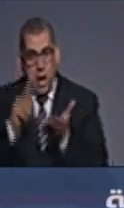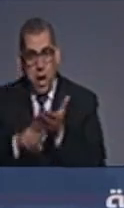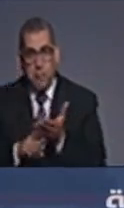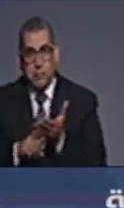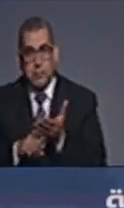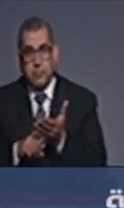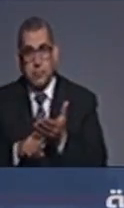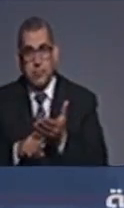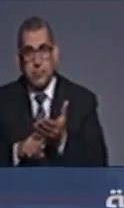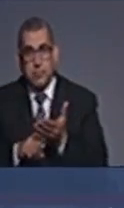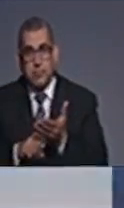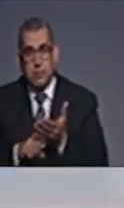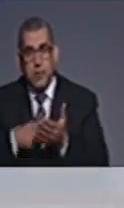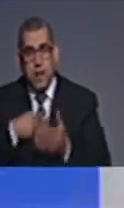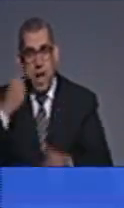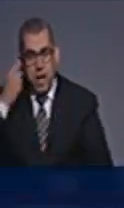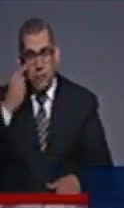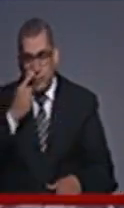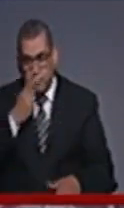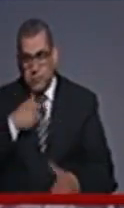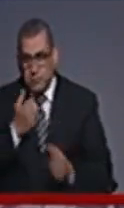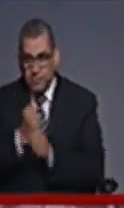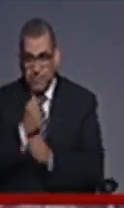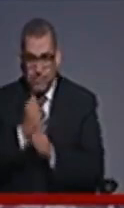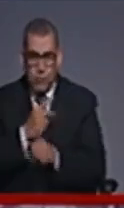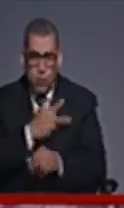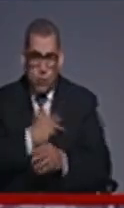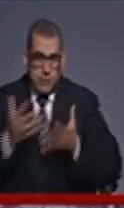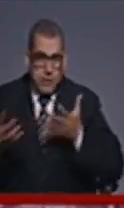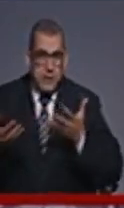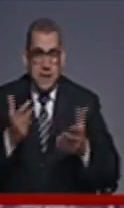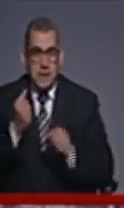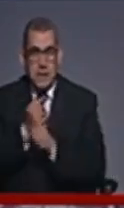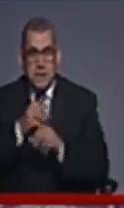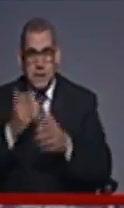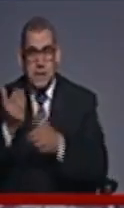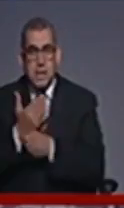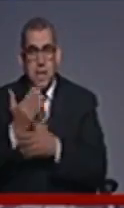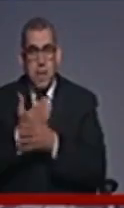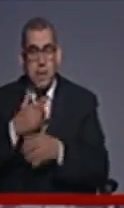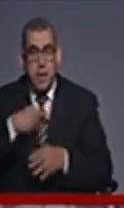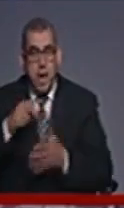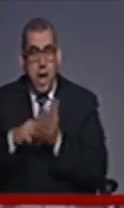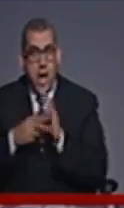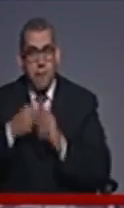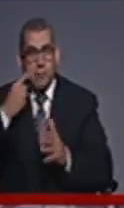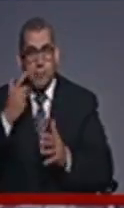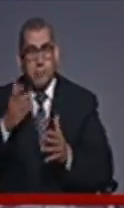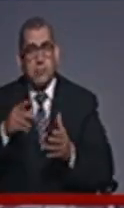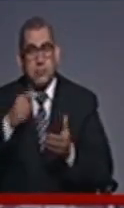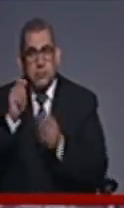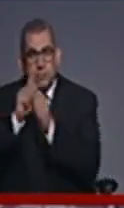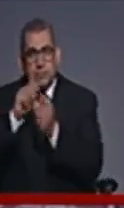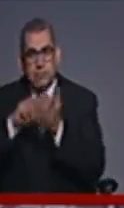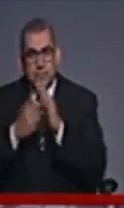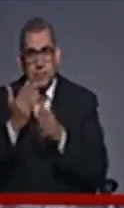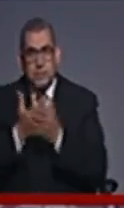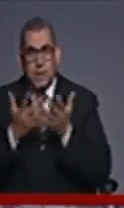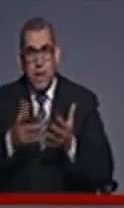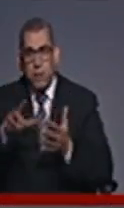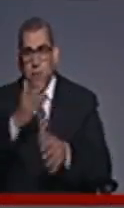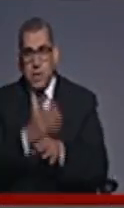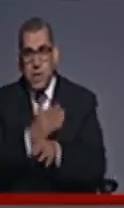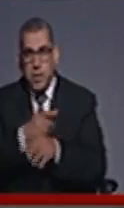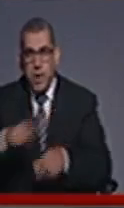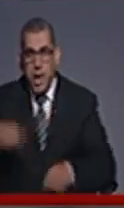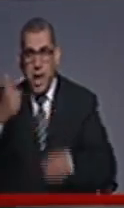يعني محل تقدير مننا، والحكومة بتعمل دلوقتي على يعني مجموعة اجراءات تخفف من خلالها